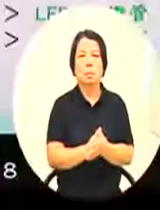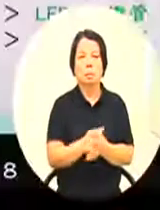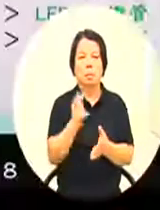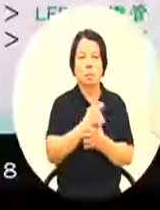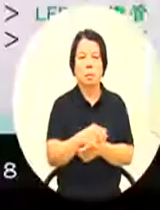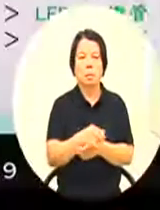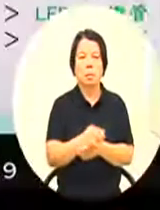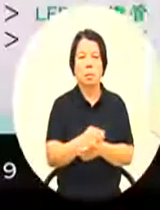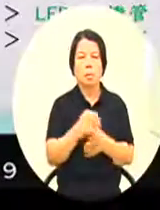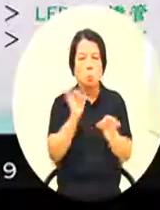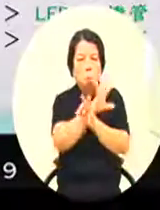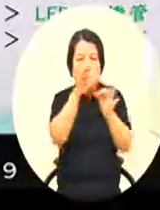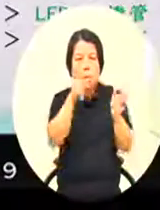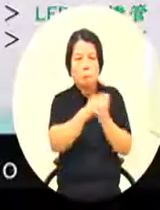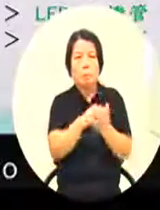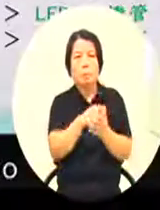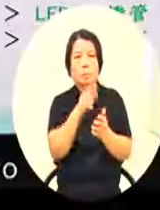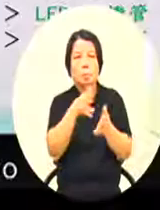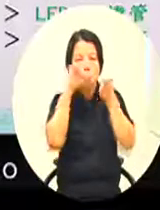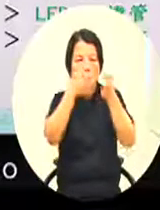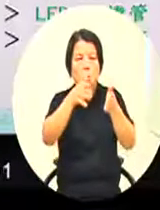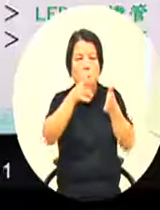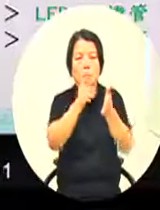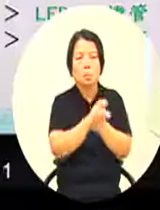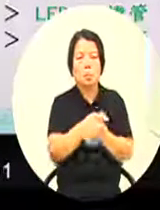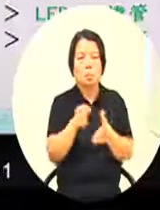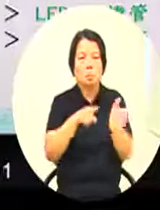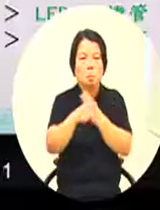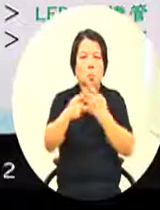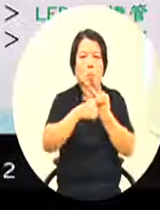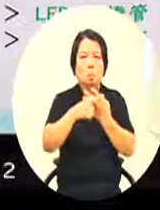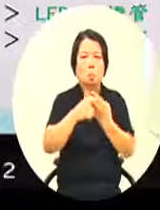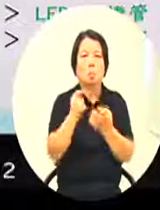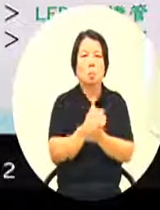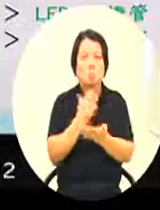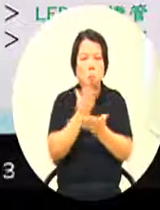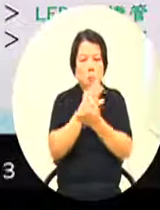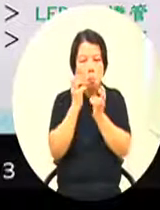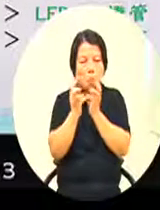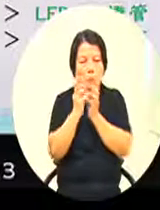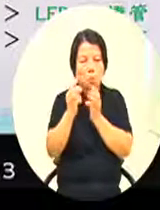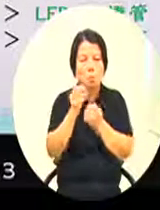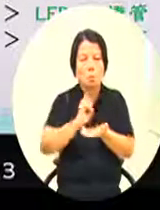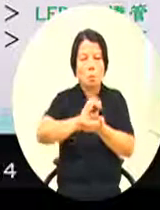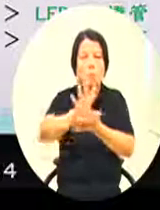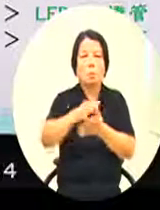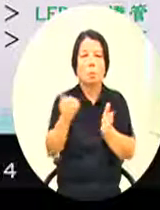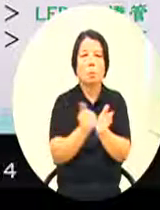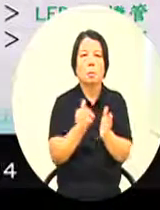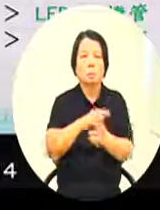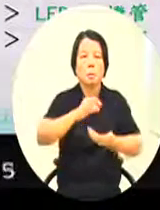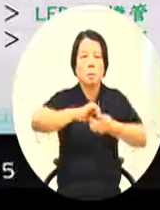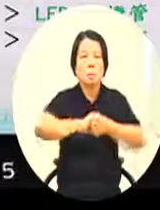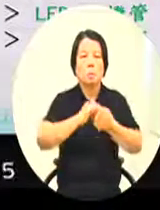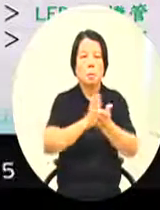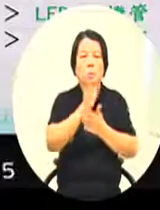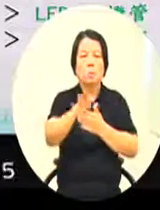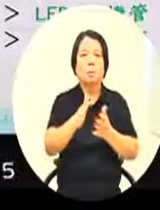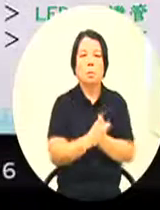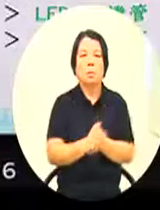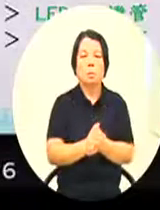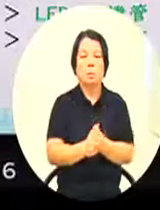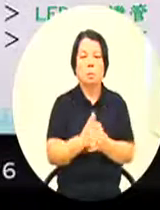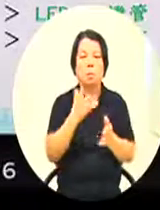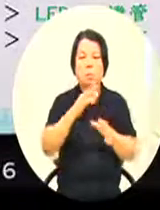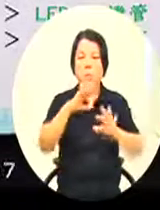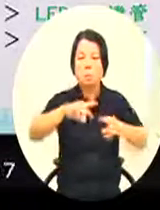衰的问题，这部分我们还要再做一个更专业的一个分析报告出来，才能决定未来怎么样的方向是